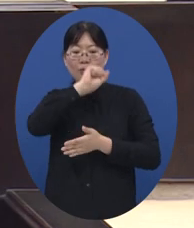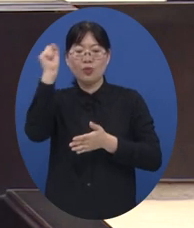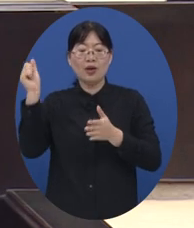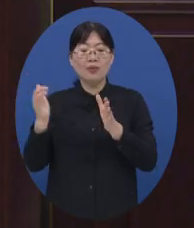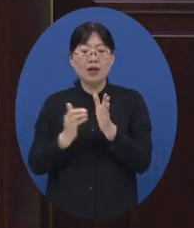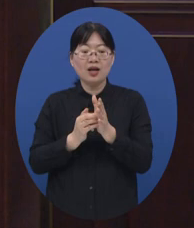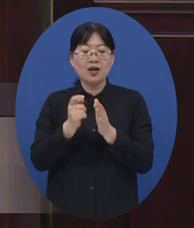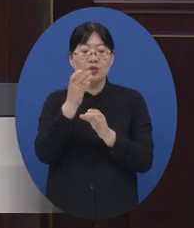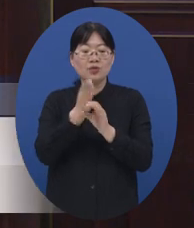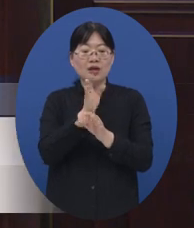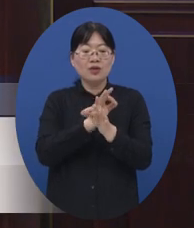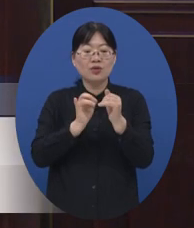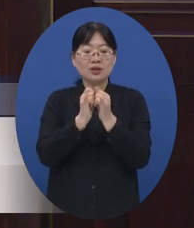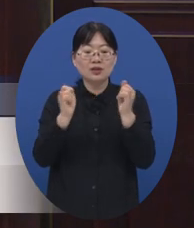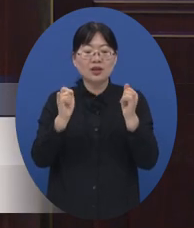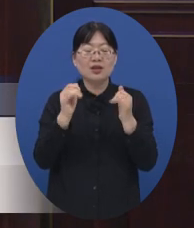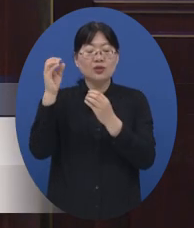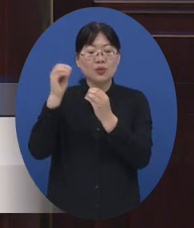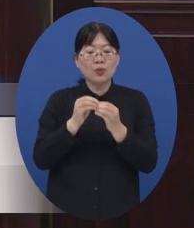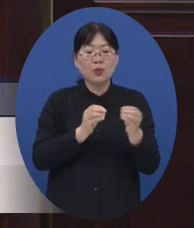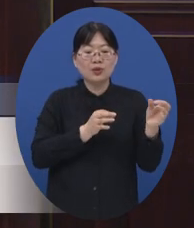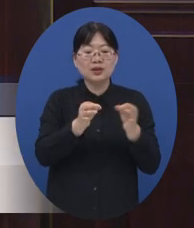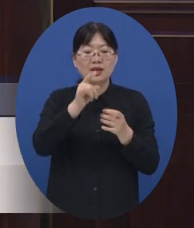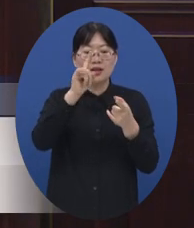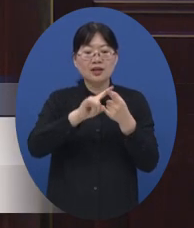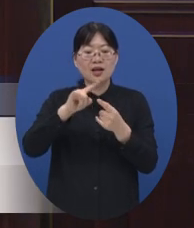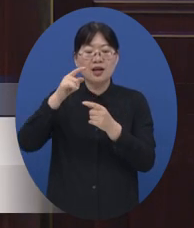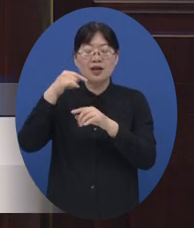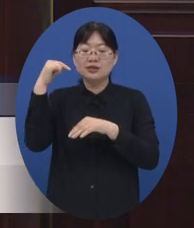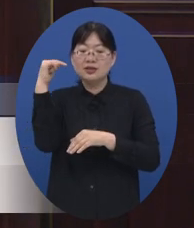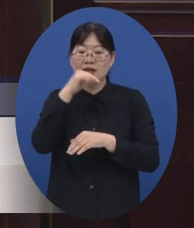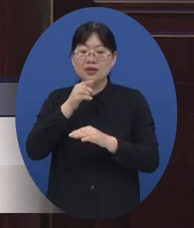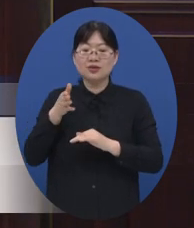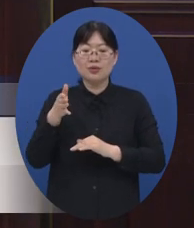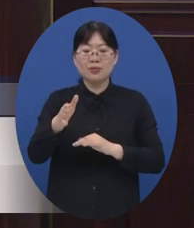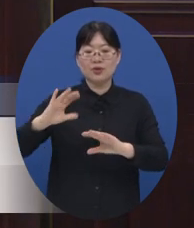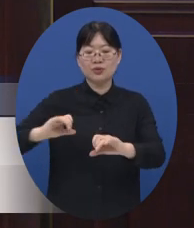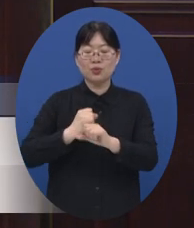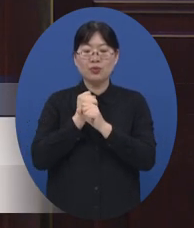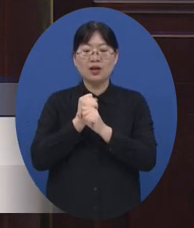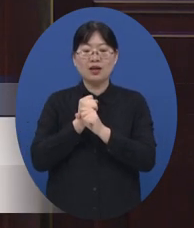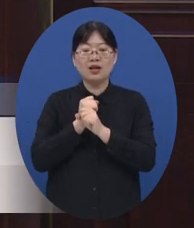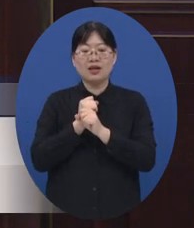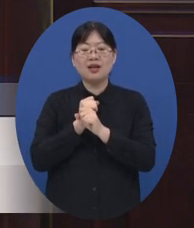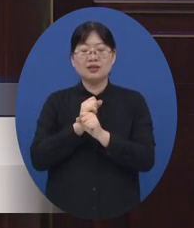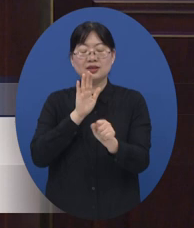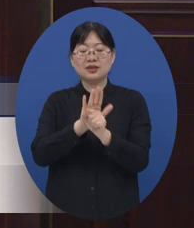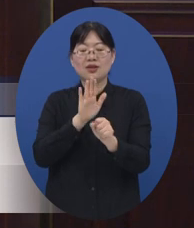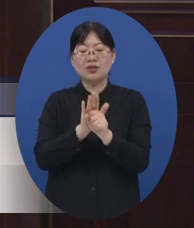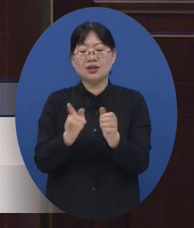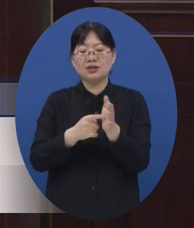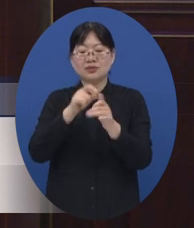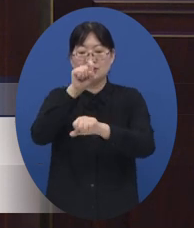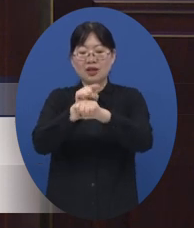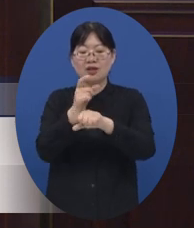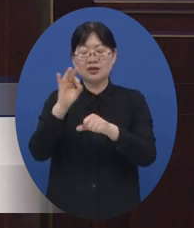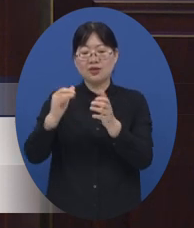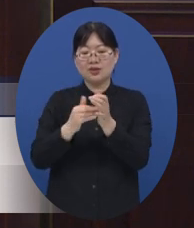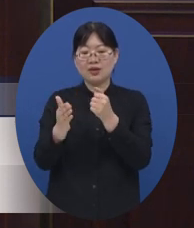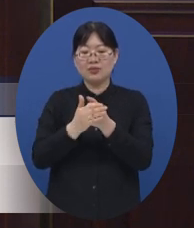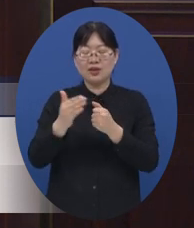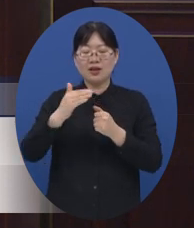씁니다 소상공인 전통시장 에 대한 체계적 전문적인 종합지원 의 시급성 이 인정되어